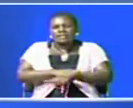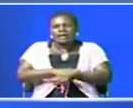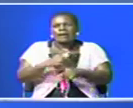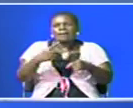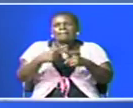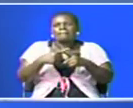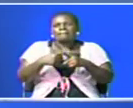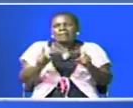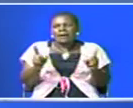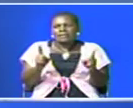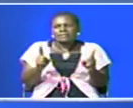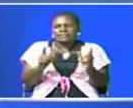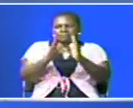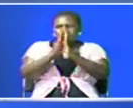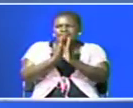kwenye dini.